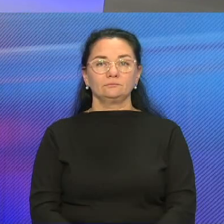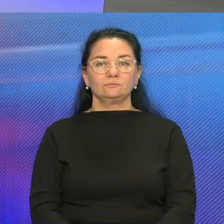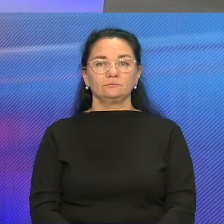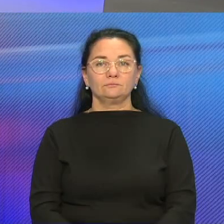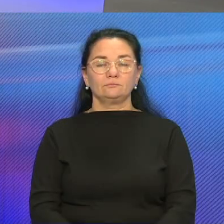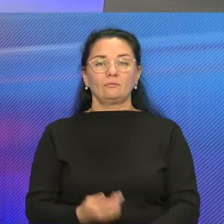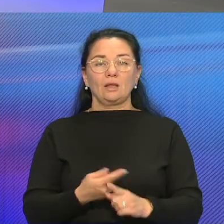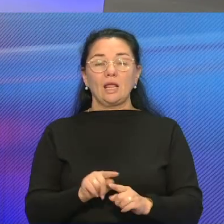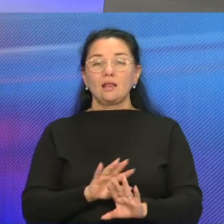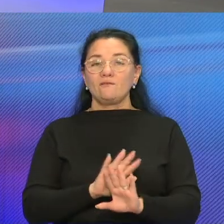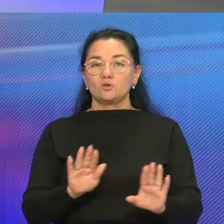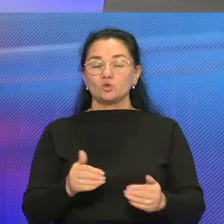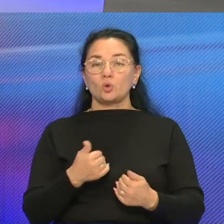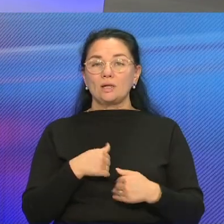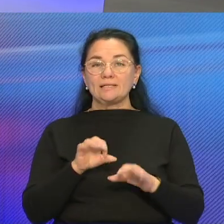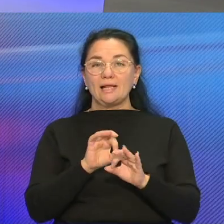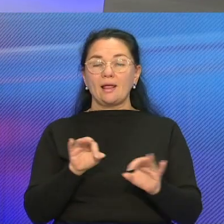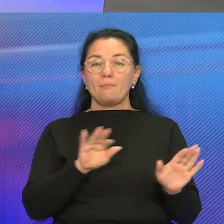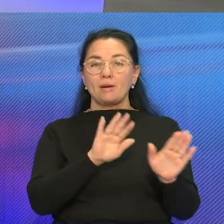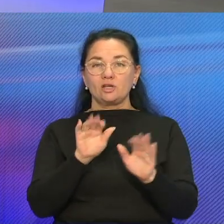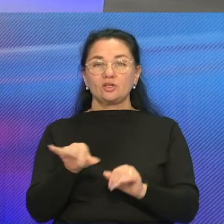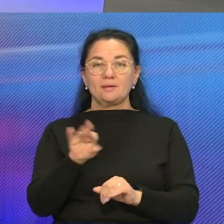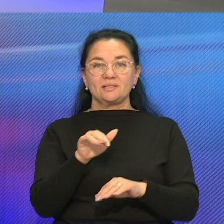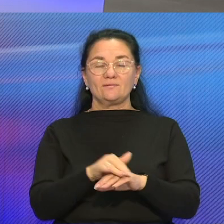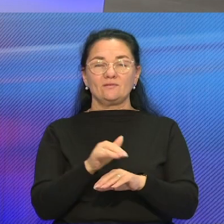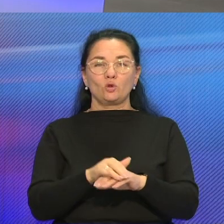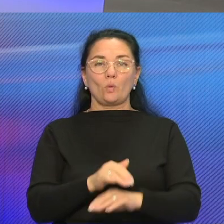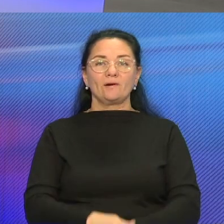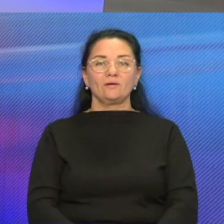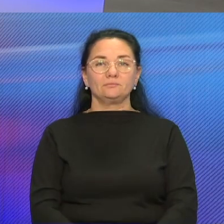І гэта ўсё, о чому хотіли розказати. Развідваємся усяго доброго.